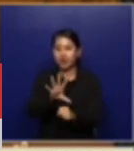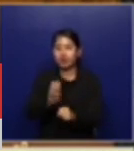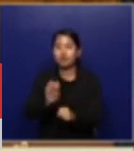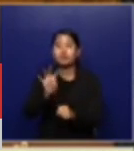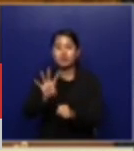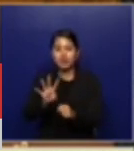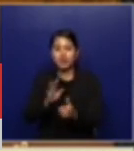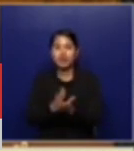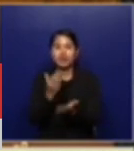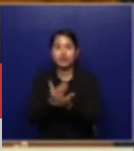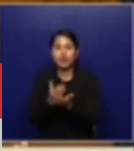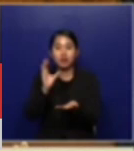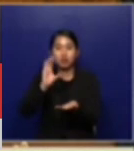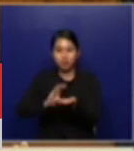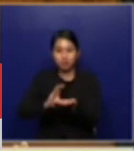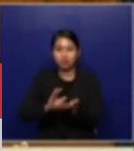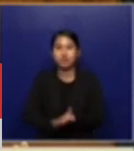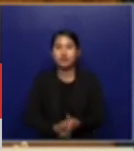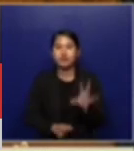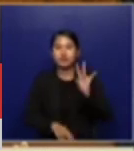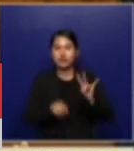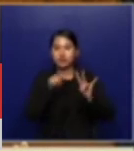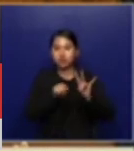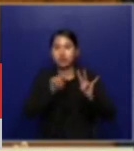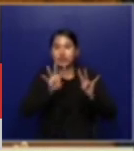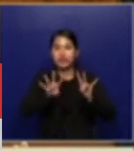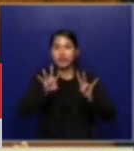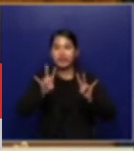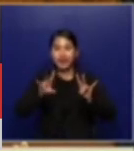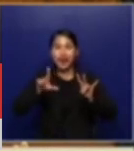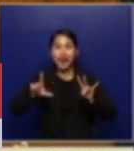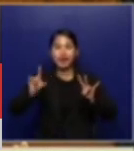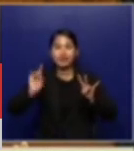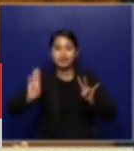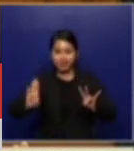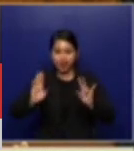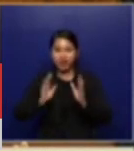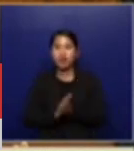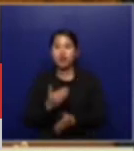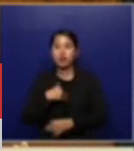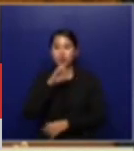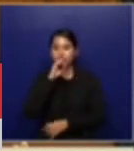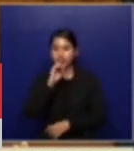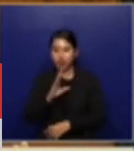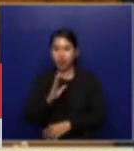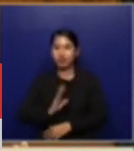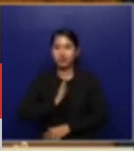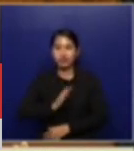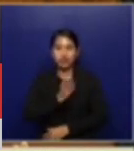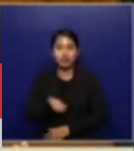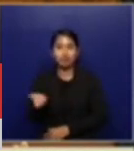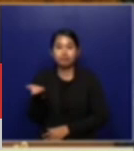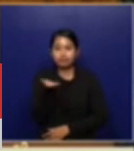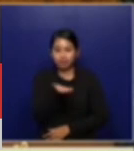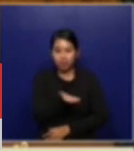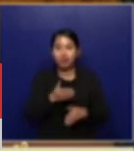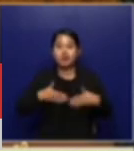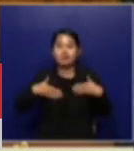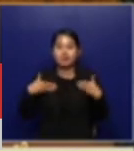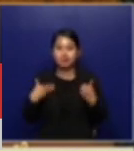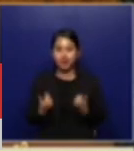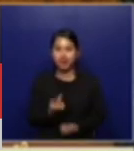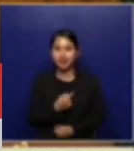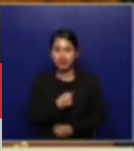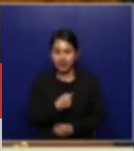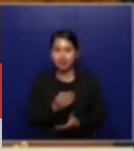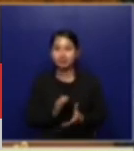งบประมาณอยู่ที่ 7.47 ล้านบาทนะครับก็ต้องกราบเรียนท่านสมาชิกผู้ทรงเกียรติท่านจะได้สบายใจนะครับจะ